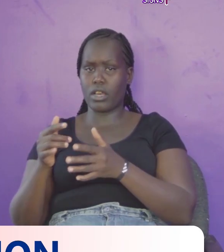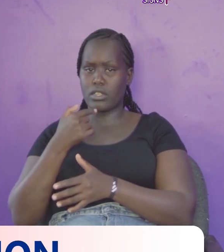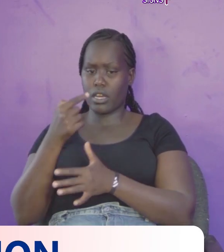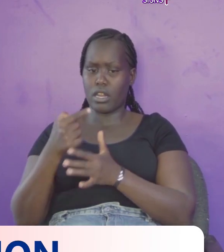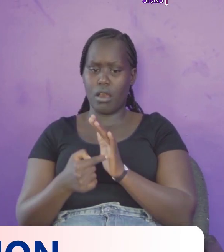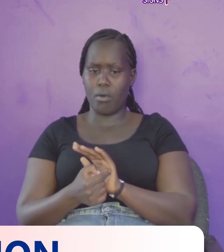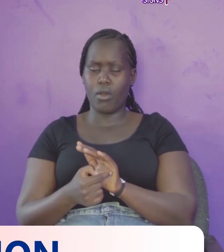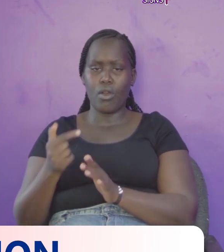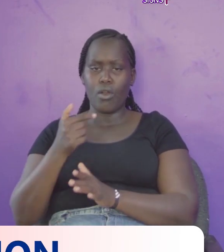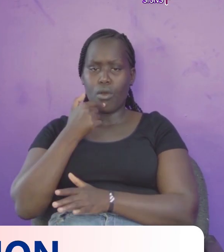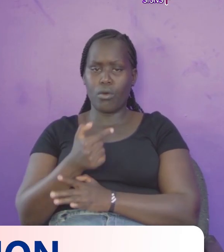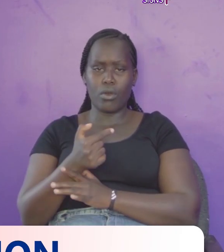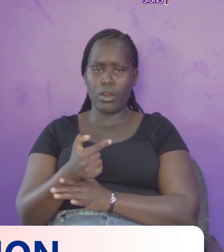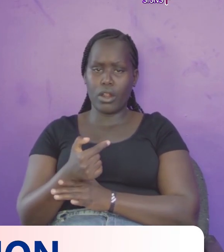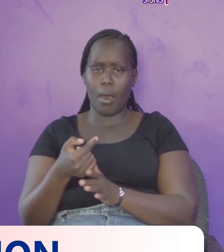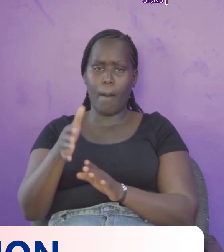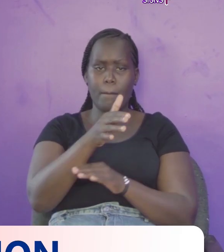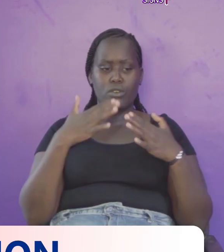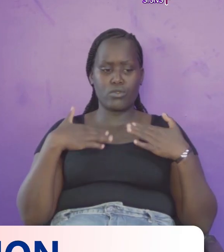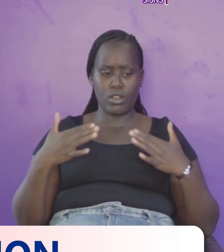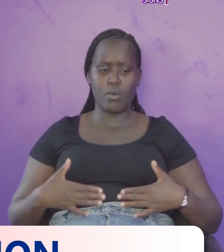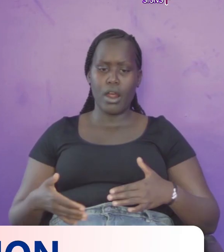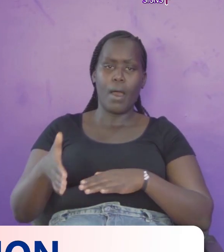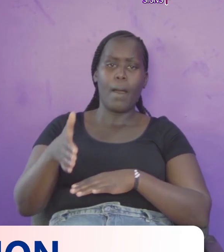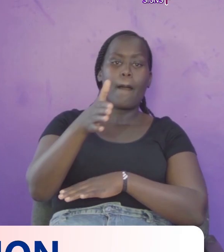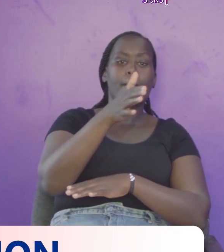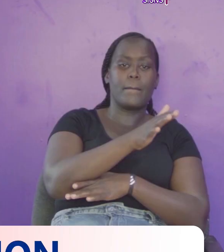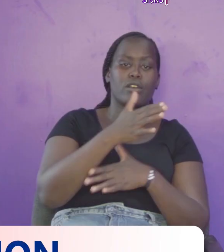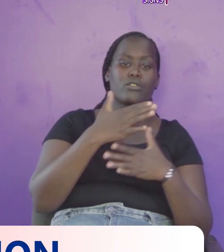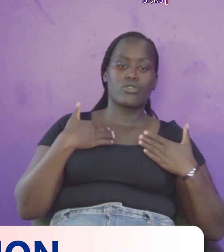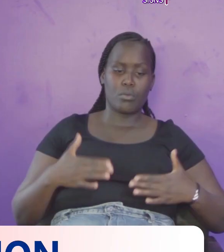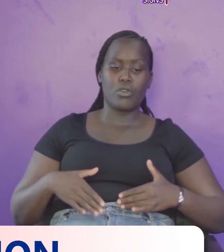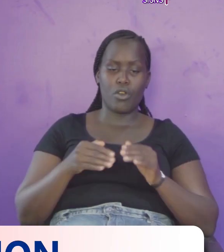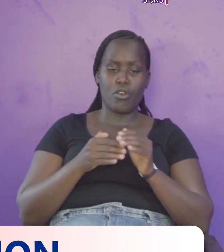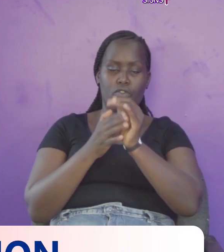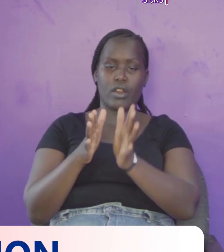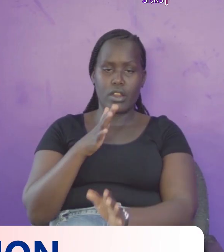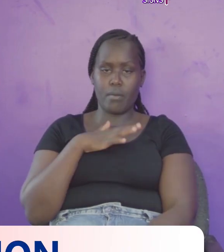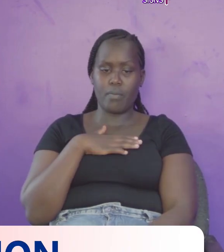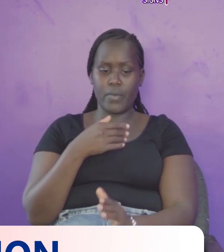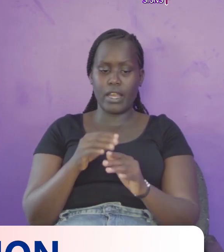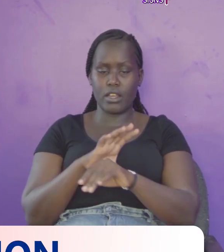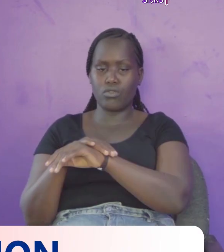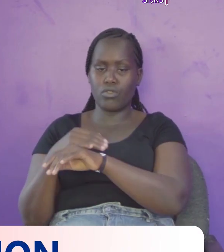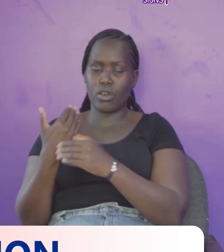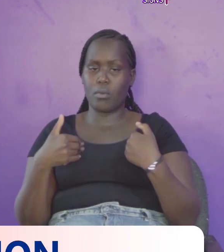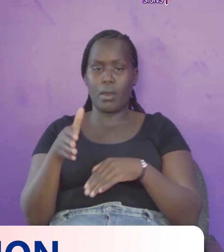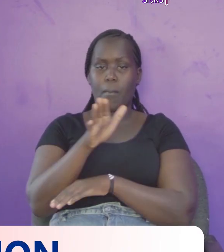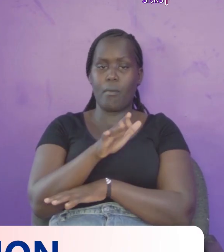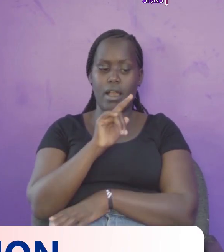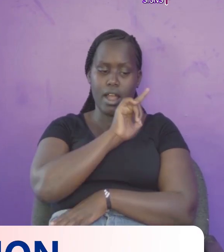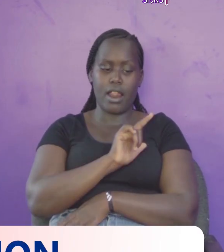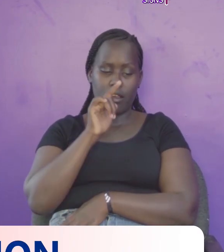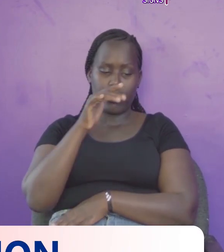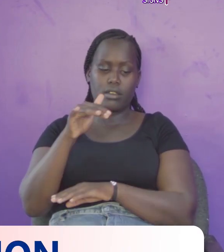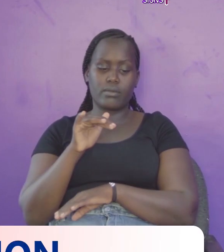niambia tumefika kwa mwili, nirudishe where the body of my leader Raila Amolo Odinga is. He took me back. Yes.